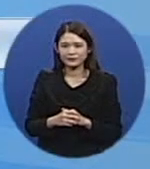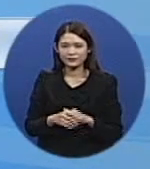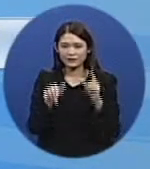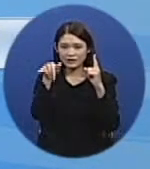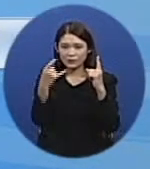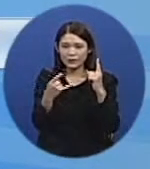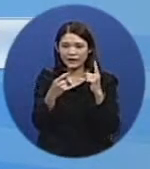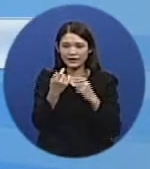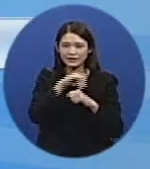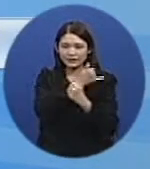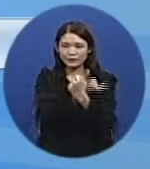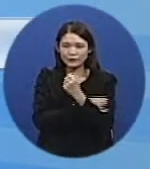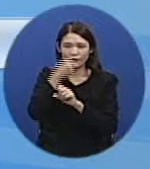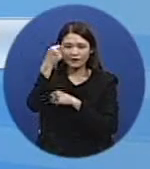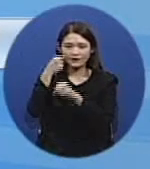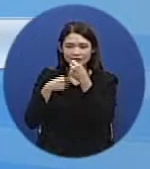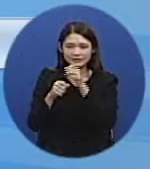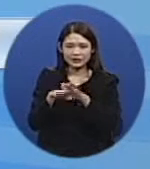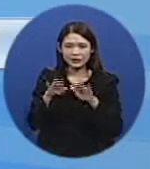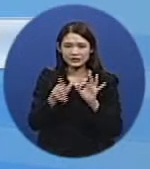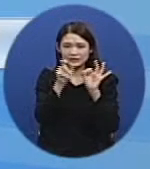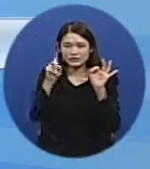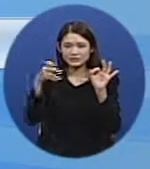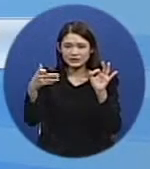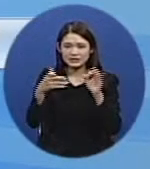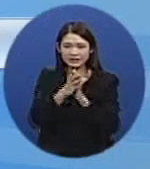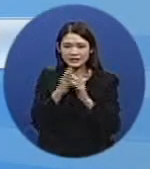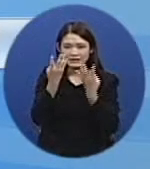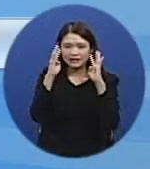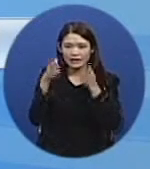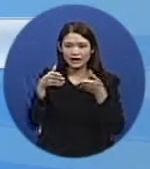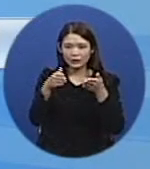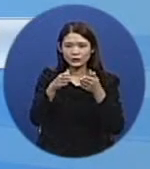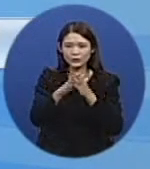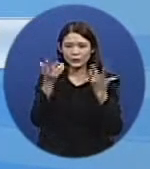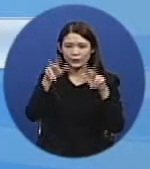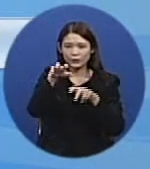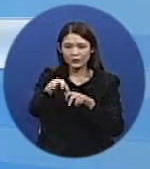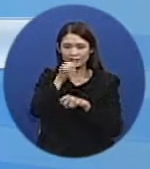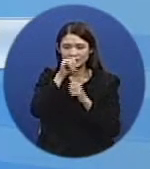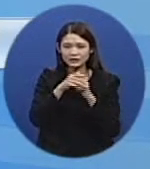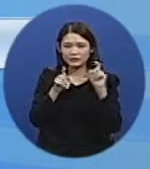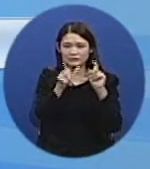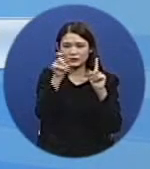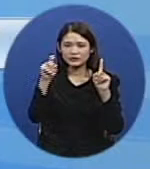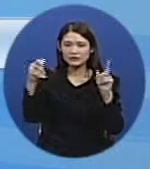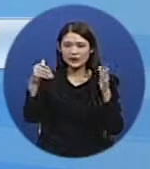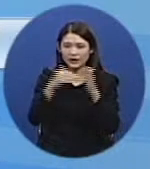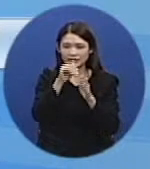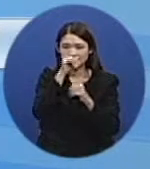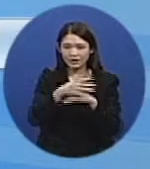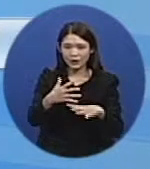제1회 인권연극제가 오는 17일 서울대학로 마로니에 공원에서 개막해 다음 달 15일까지 이어집니다.